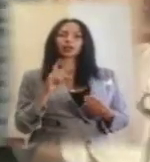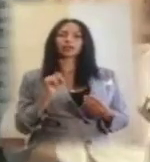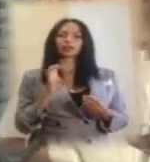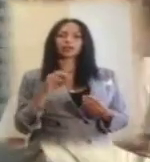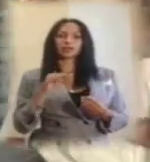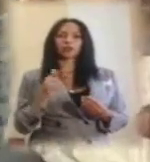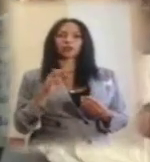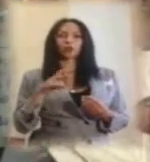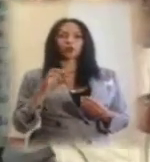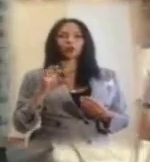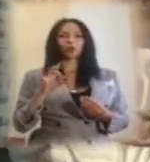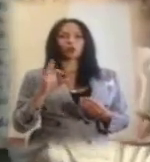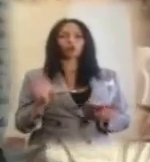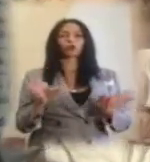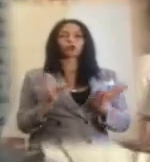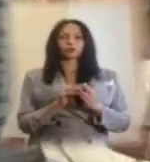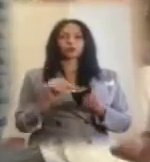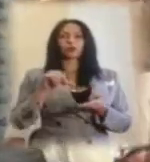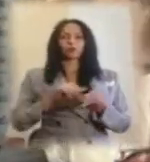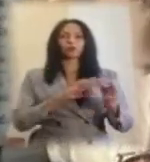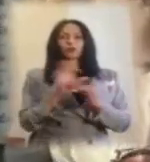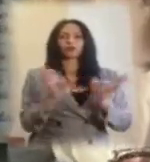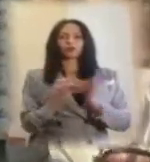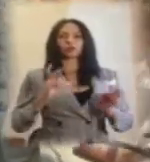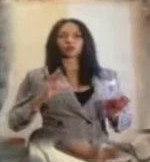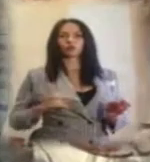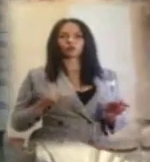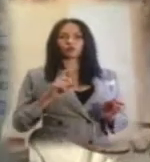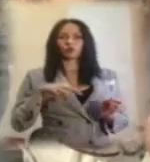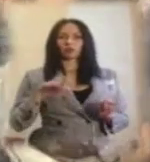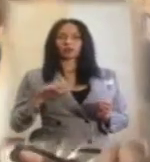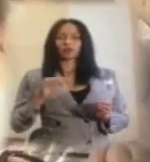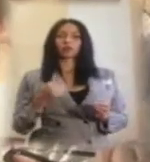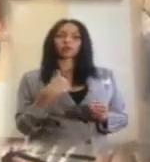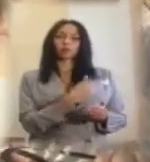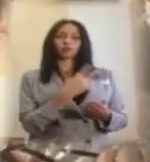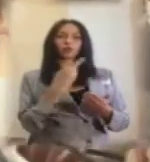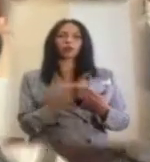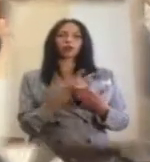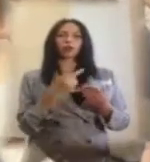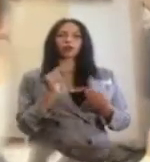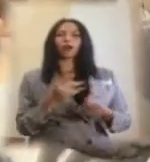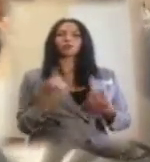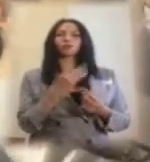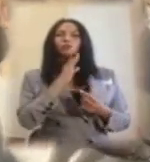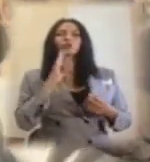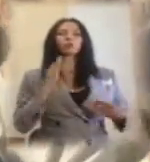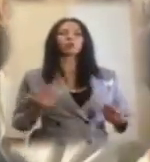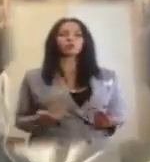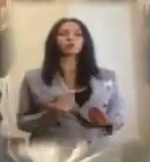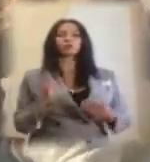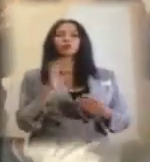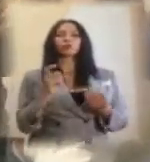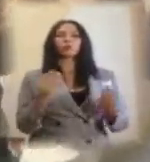фотопроєкті разом з донькою Златою. Я хотіла показати будні мами без прикрас, бо це, знаєте, не дійсно не інстаграм,